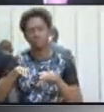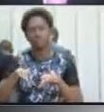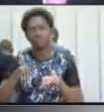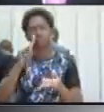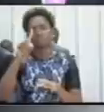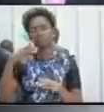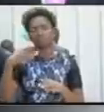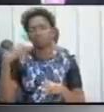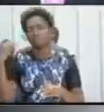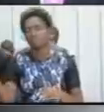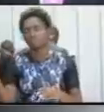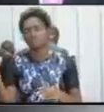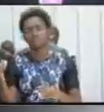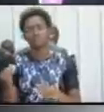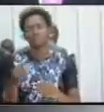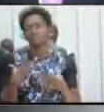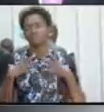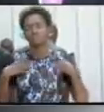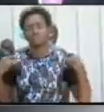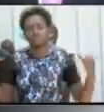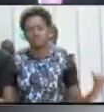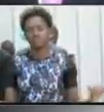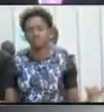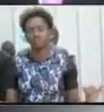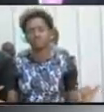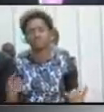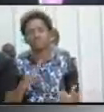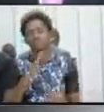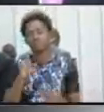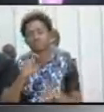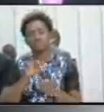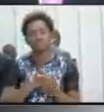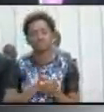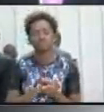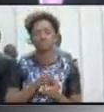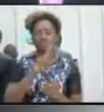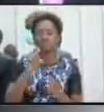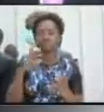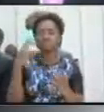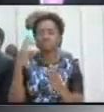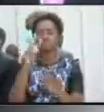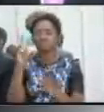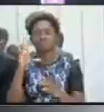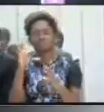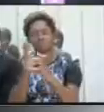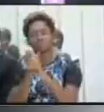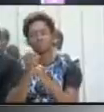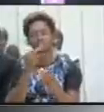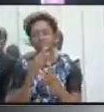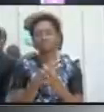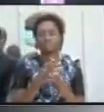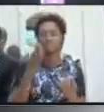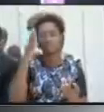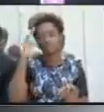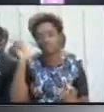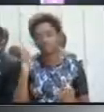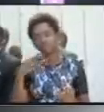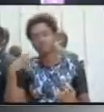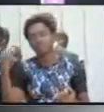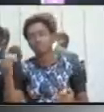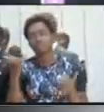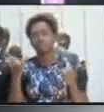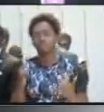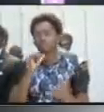partie très jeune, qui faut prendre pension très jeune. Et pension, on prend, tout le monde connaît l'on bandit prend pension qui veut aller. Ça veut dire, je dis, nous ne pouvons pas